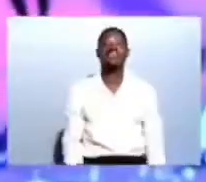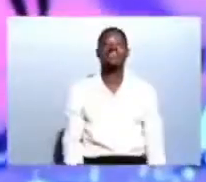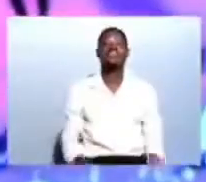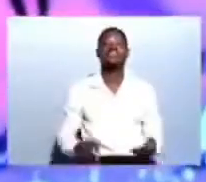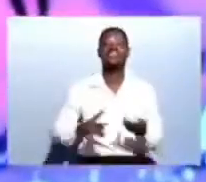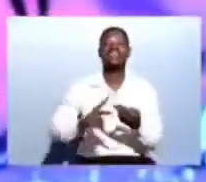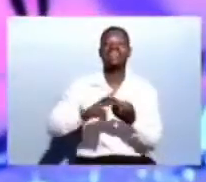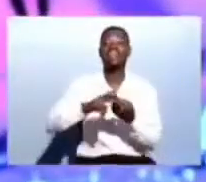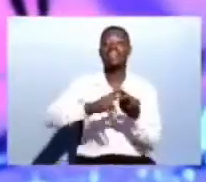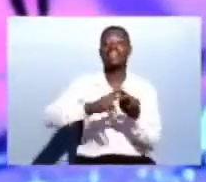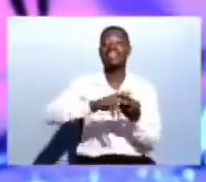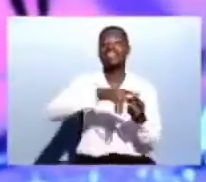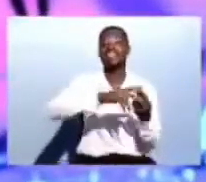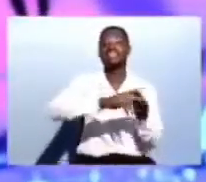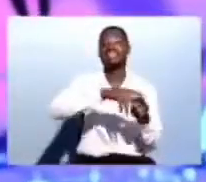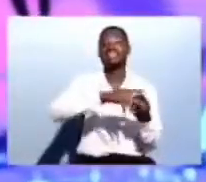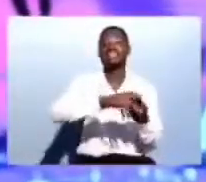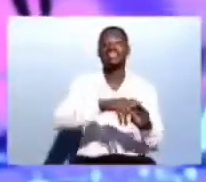Garage.